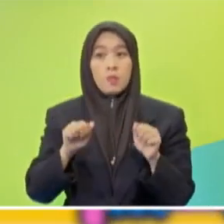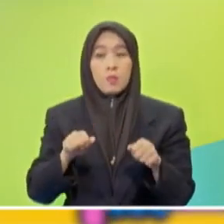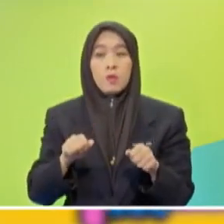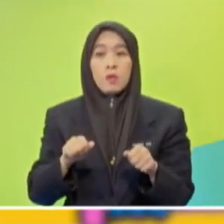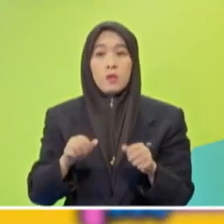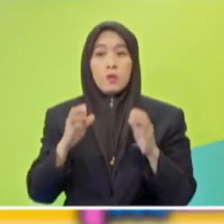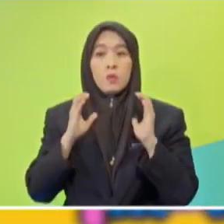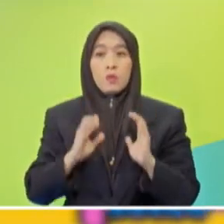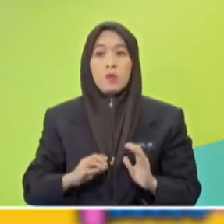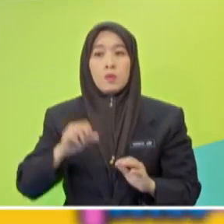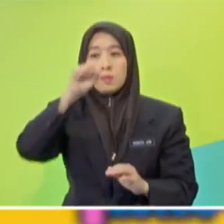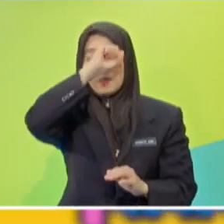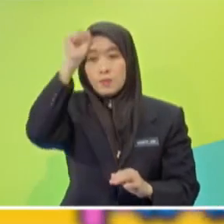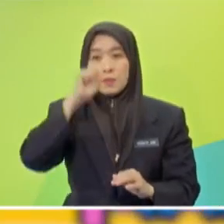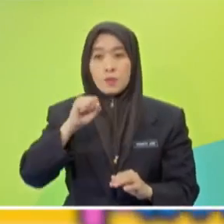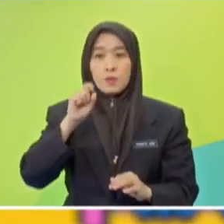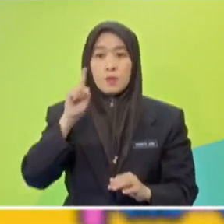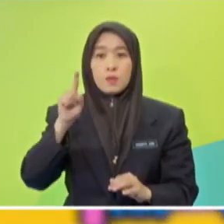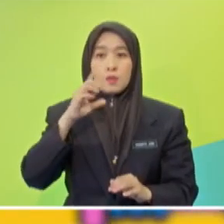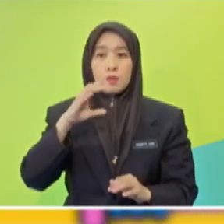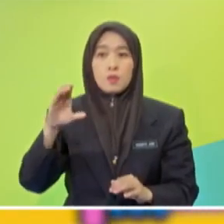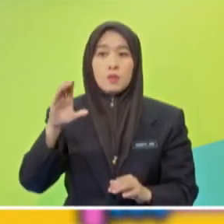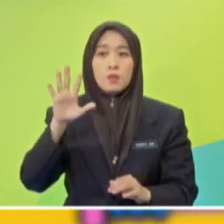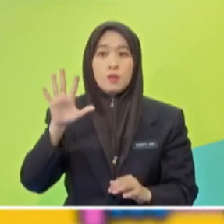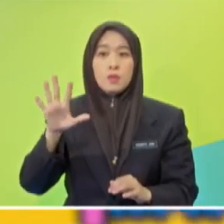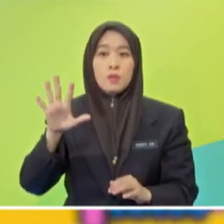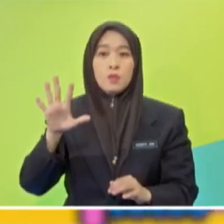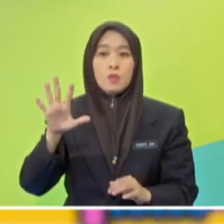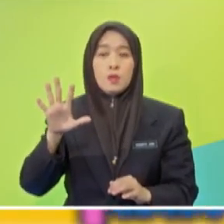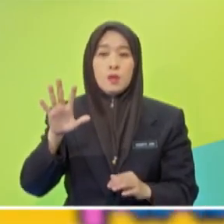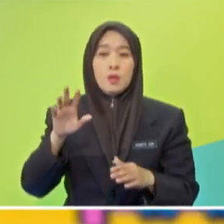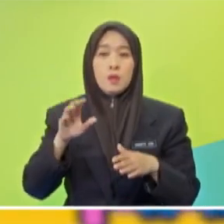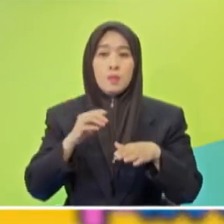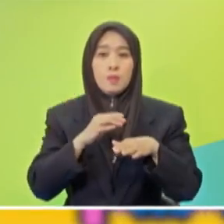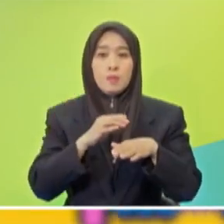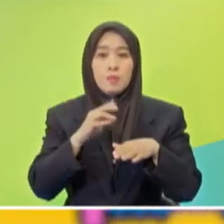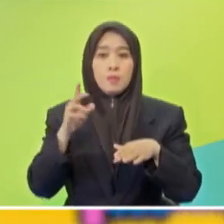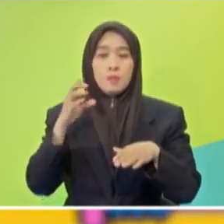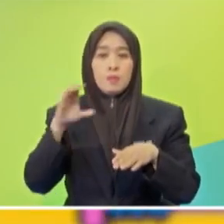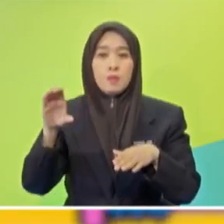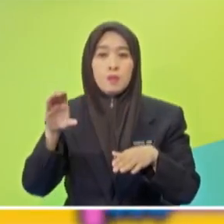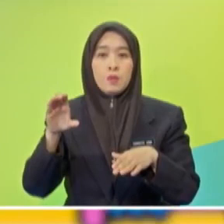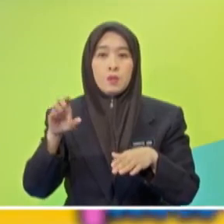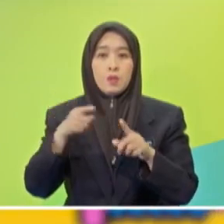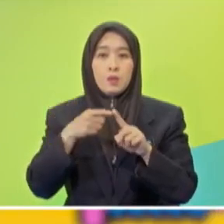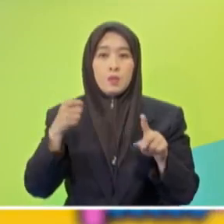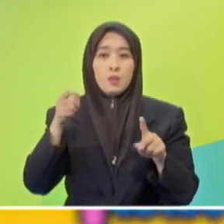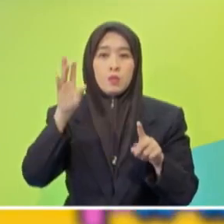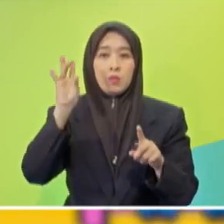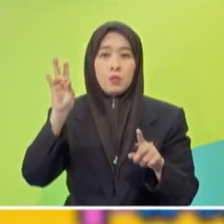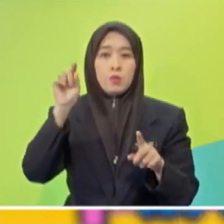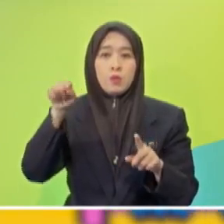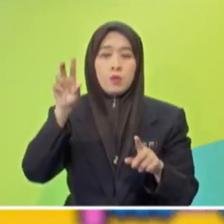soalnya nomor tiga satu ratus lima ratus daripada 7 populehan